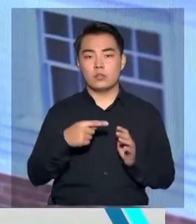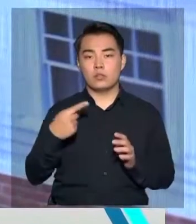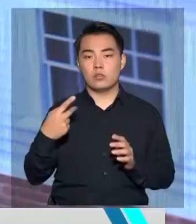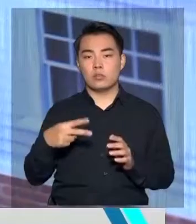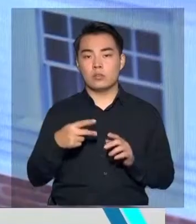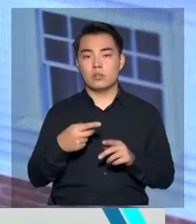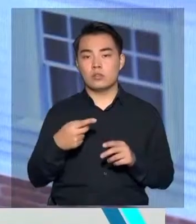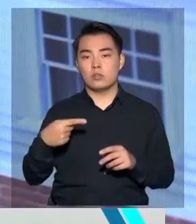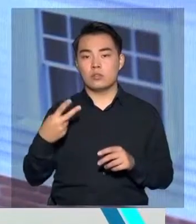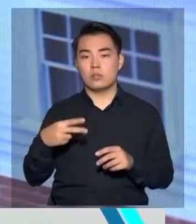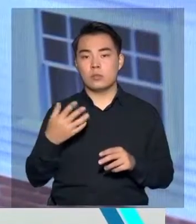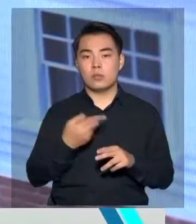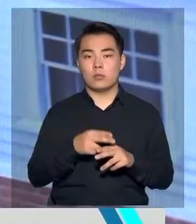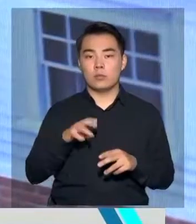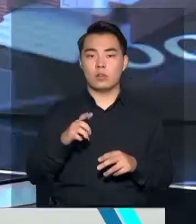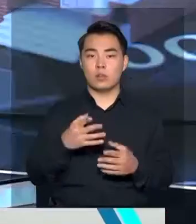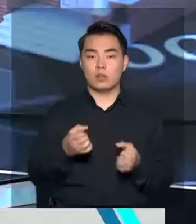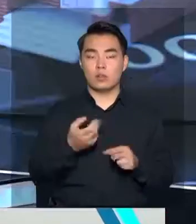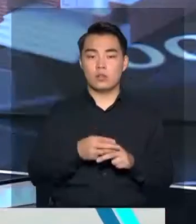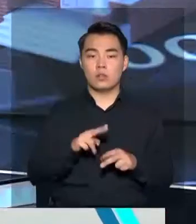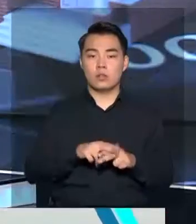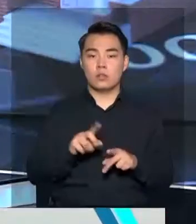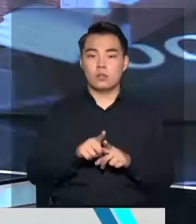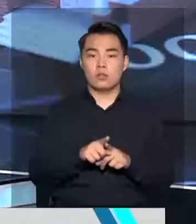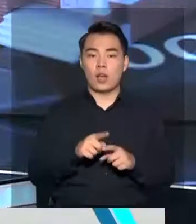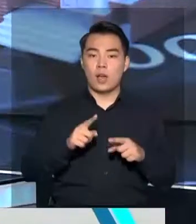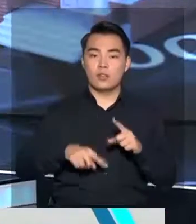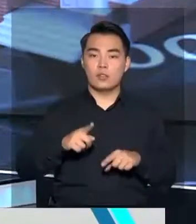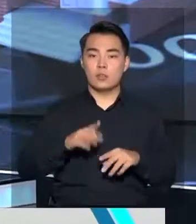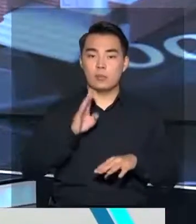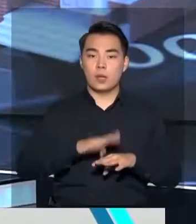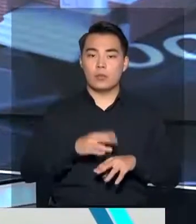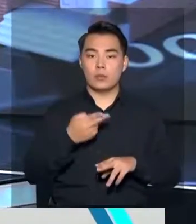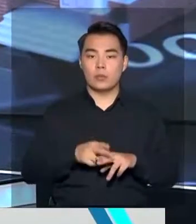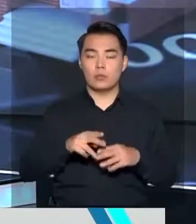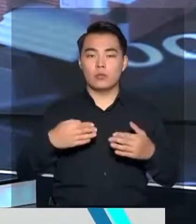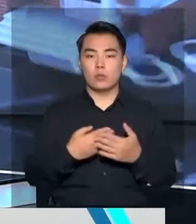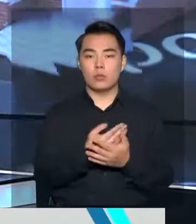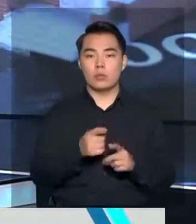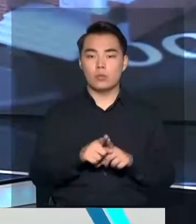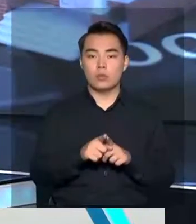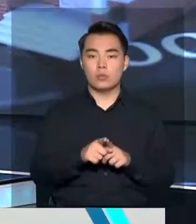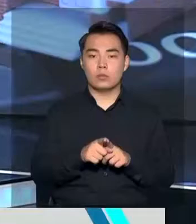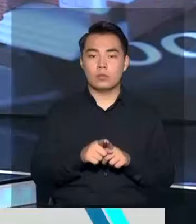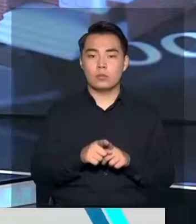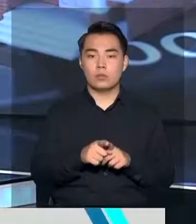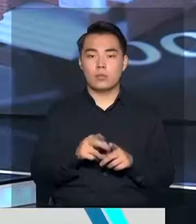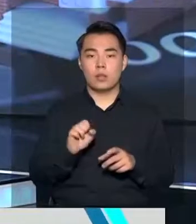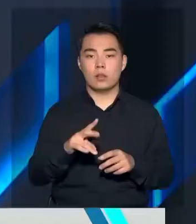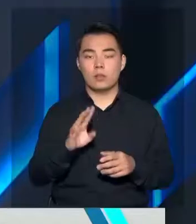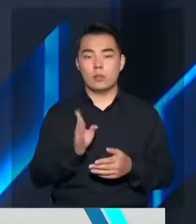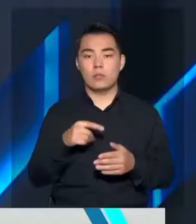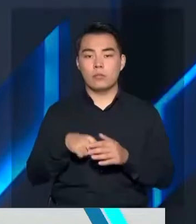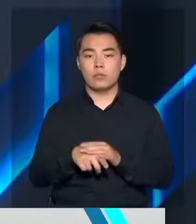келетін болсақ, бұл ұлттық банктің өзінің ашқан жаңа бағдарламасы. Бұны әкімшілендіруде сол ұлттық банк